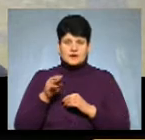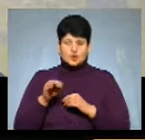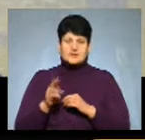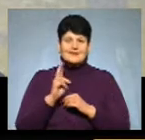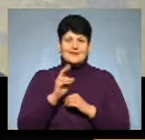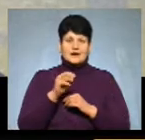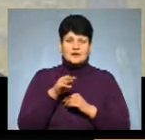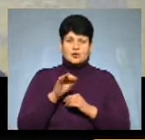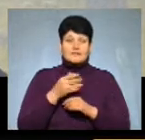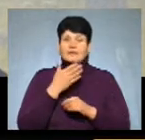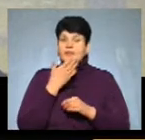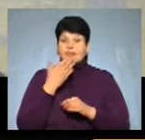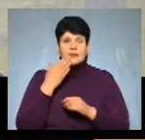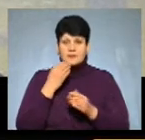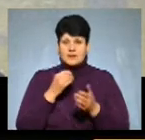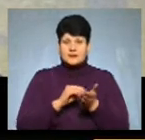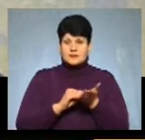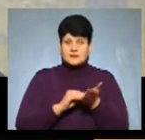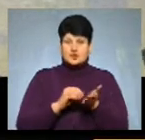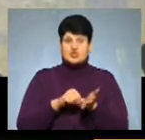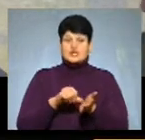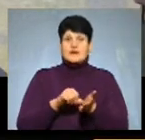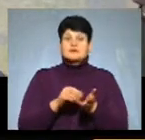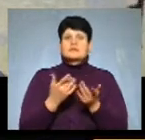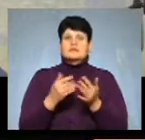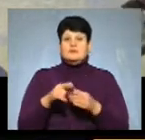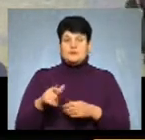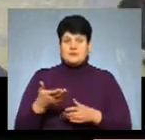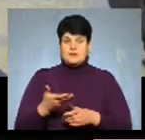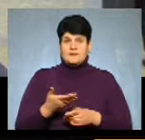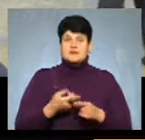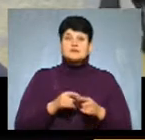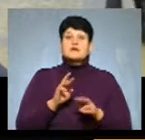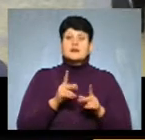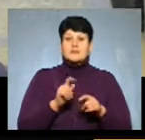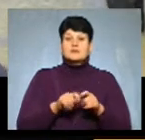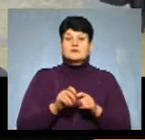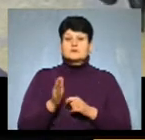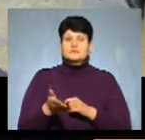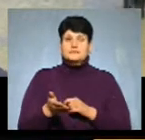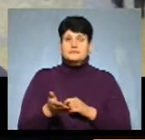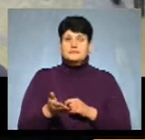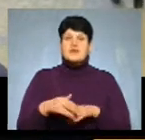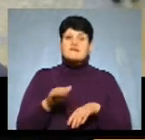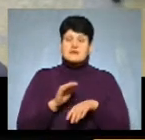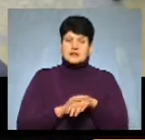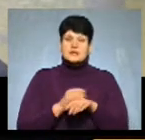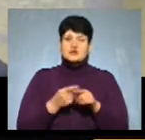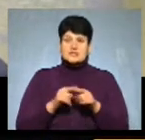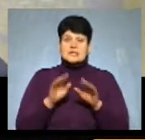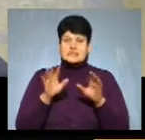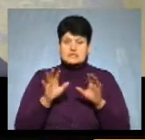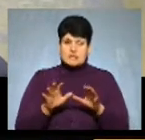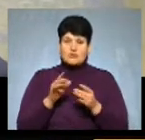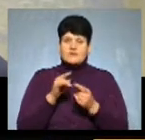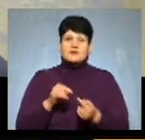греко-католицьких, і католицьких немає фіксованого членства. Тобто, яким чином це буде регламентувати. Фактично, цей